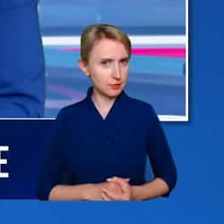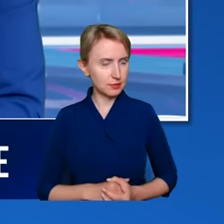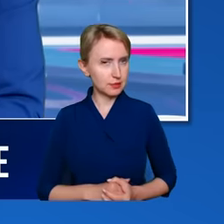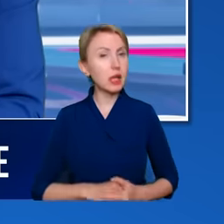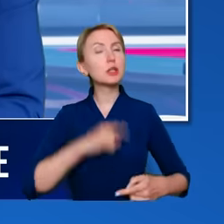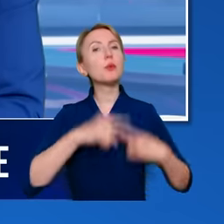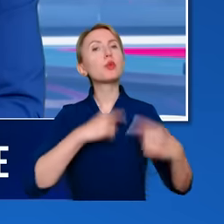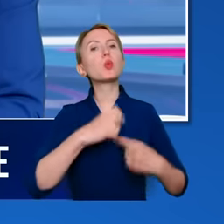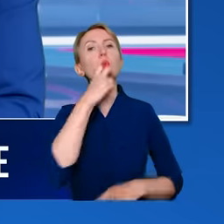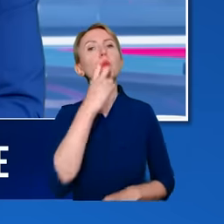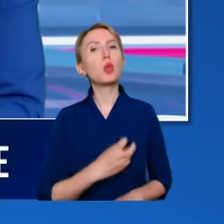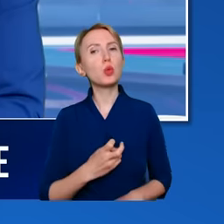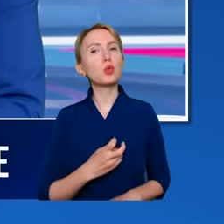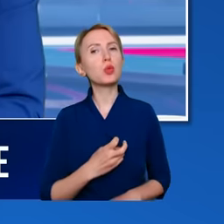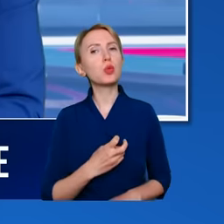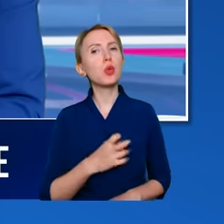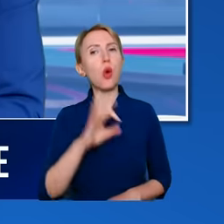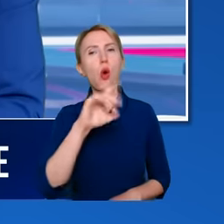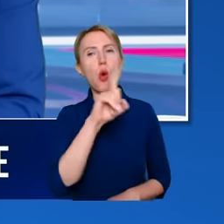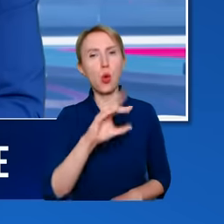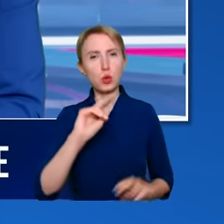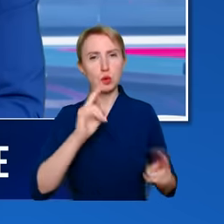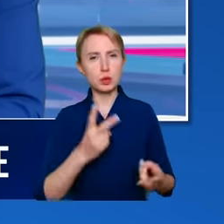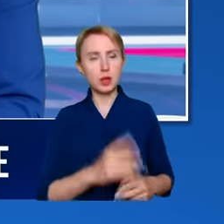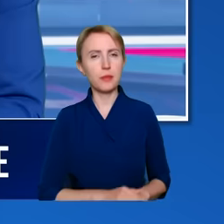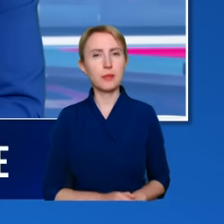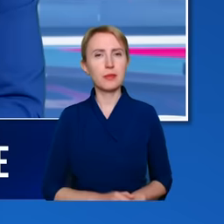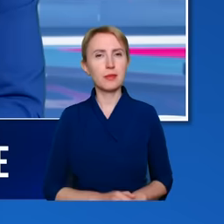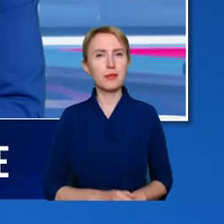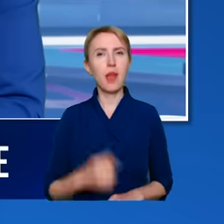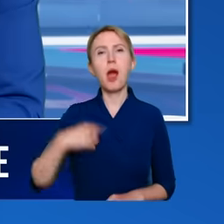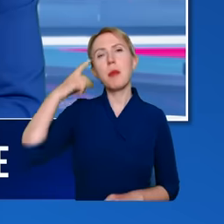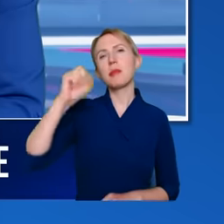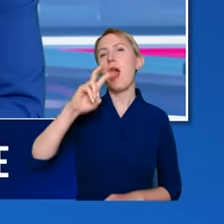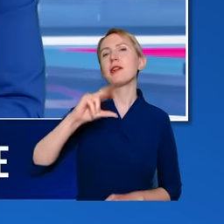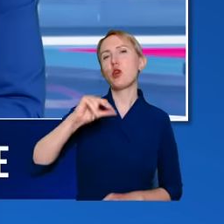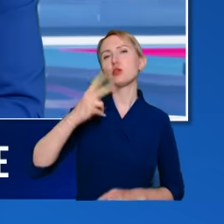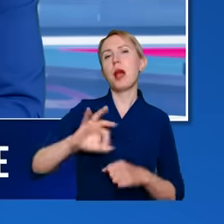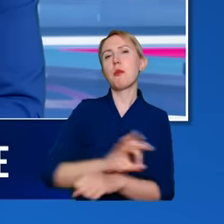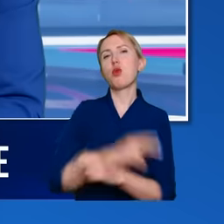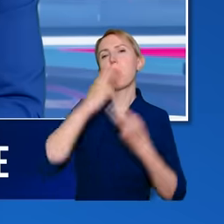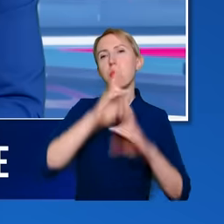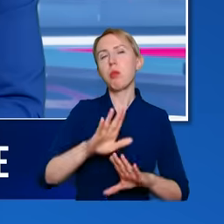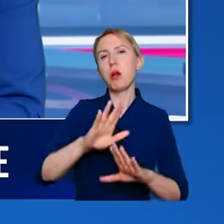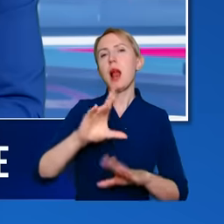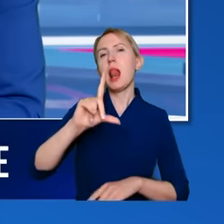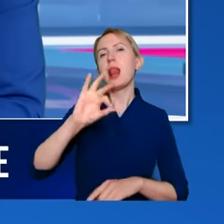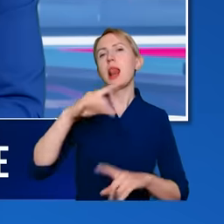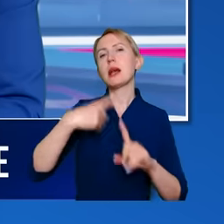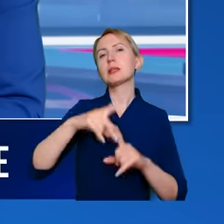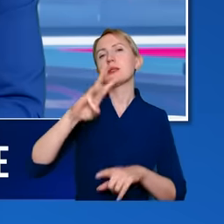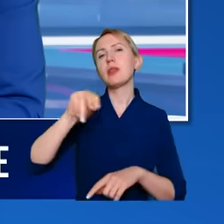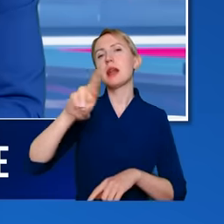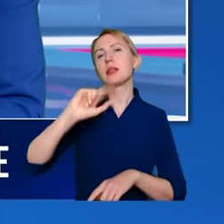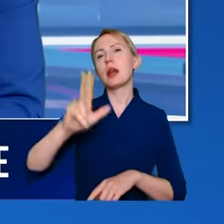prądu była z OZE, tak? A pamiętam, Henik-Kloska przedstawiła taki projekt Lex Wiatrak. Ja pamiętam doskonale tę